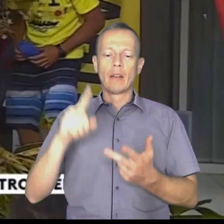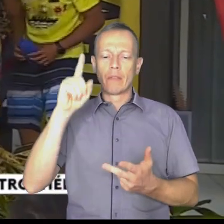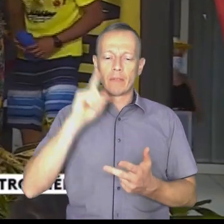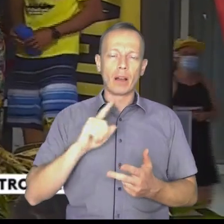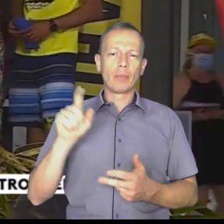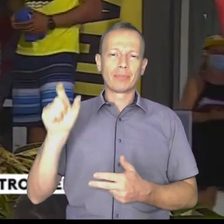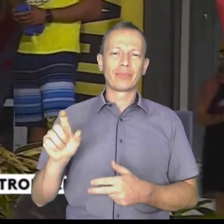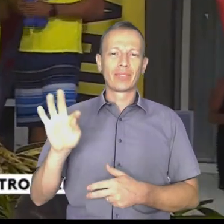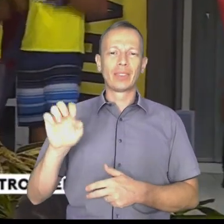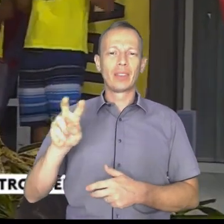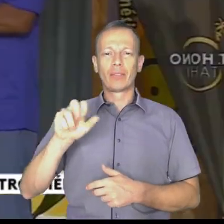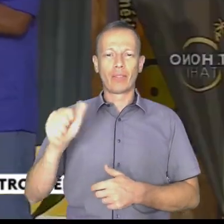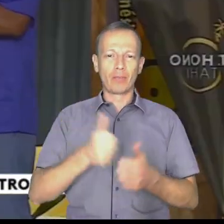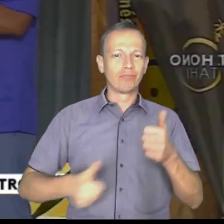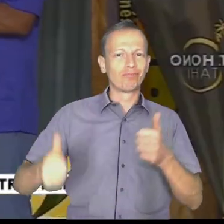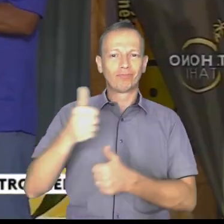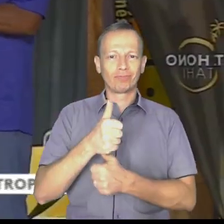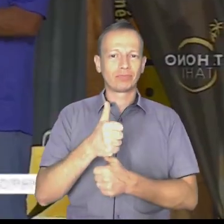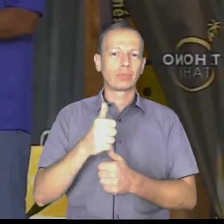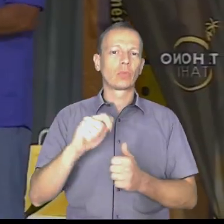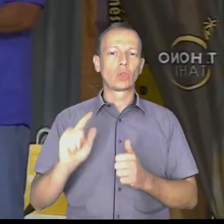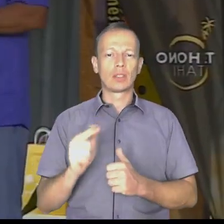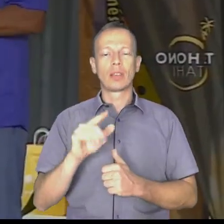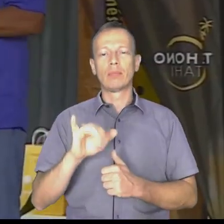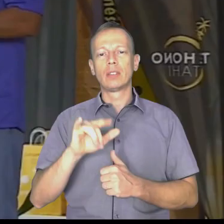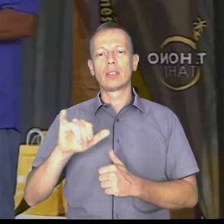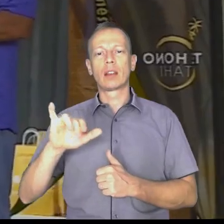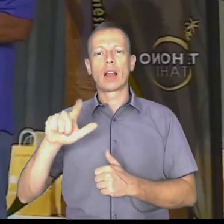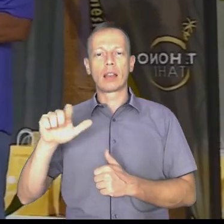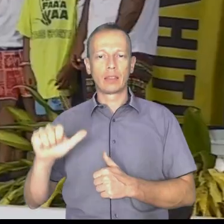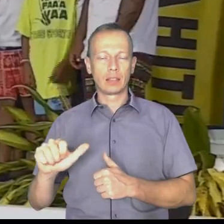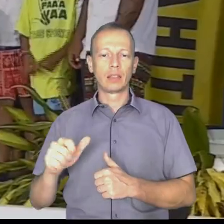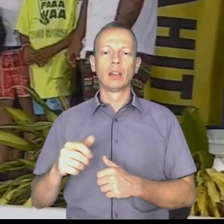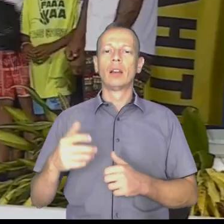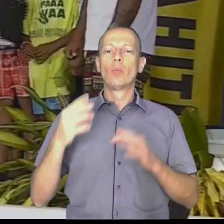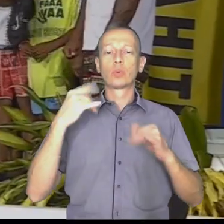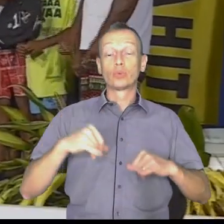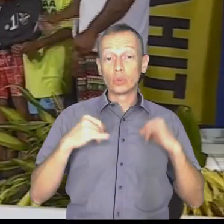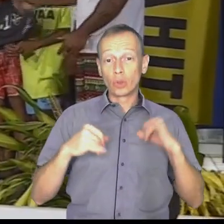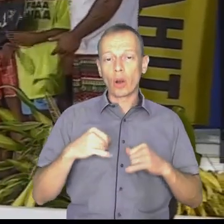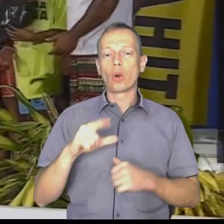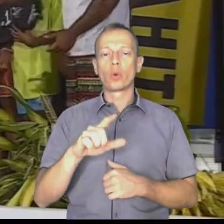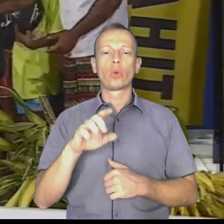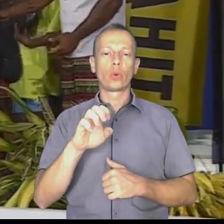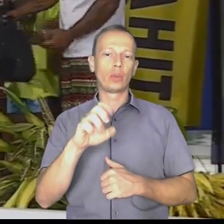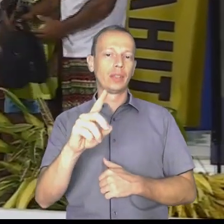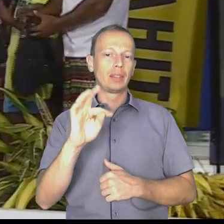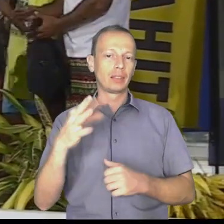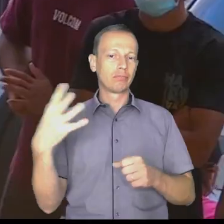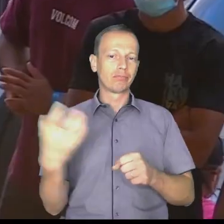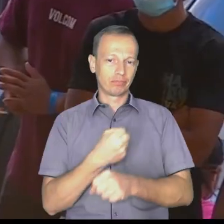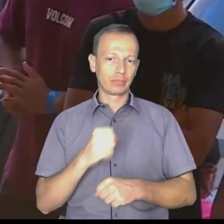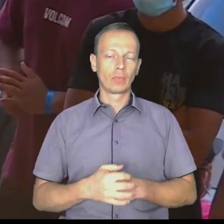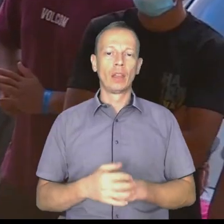prend la tête du classement devant Ihilani. Quant aux juniors, EDT sort vainqueur de ce marathon 30e édition. Quant à la catégorie